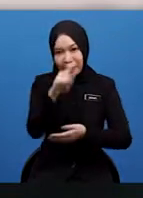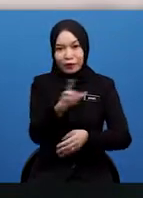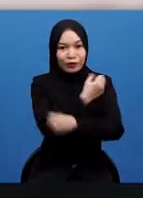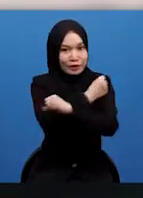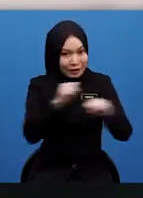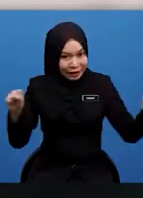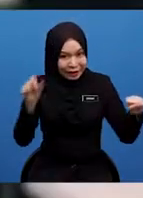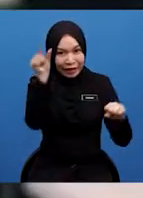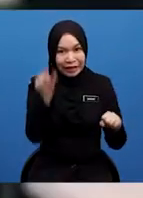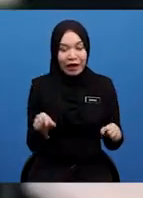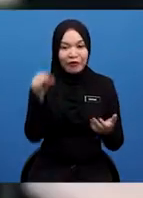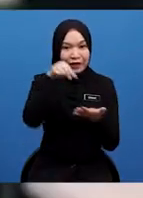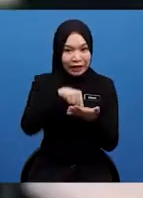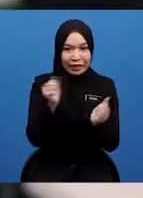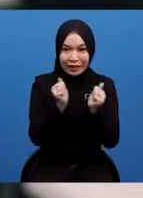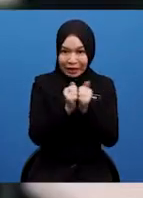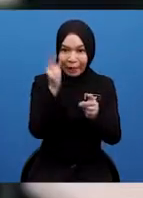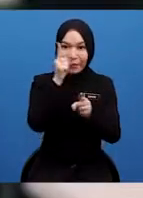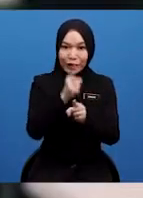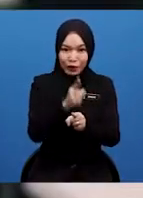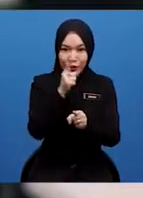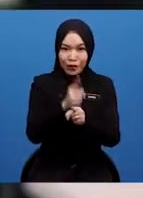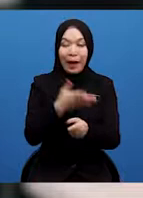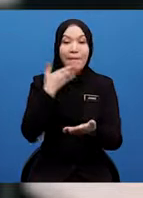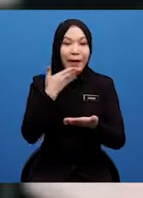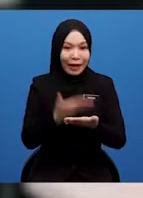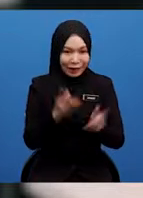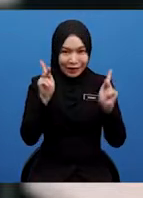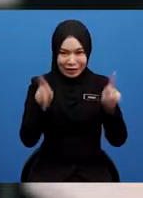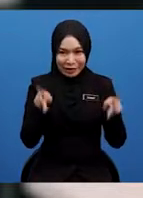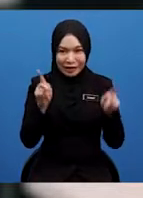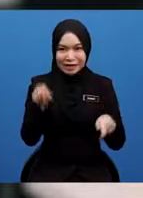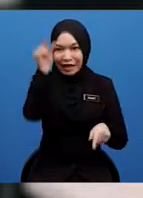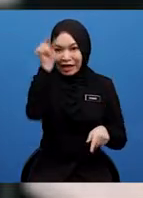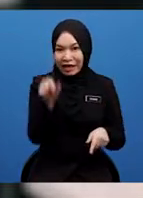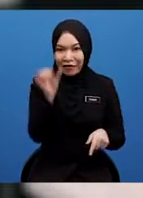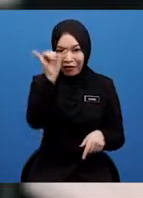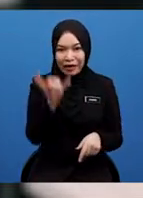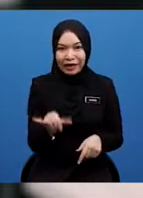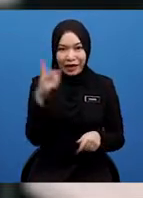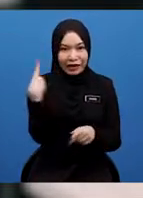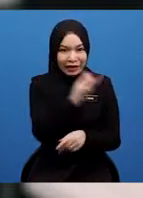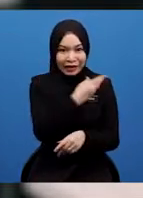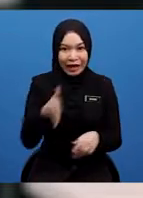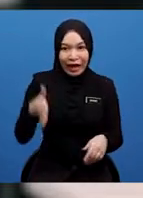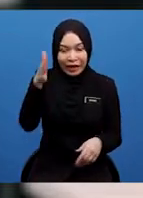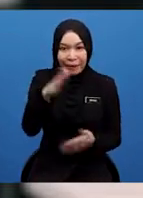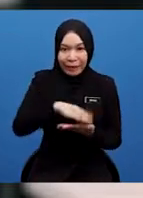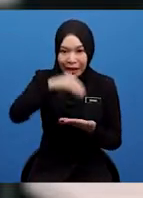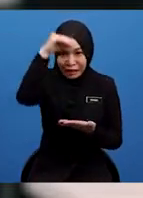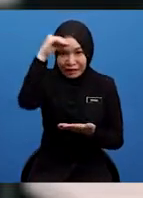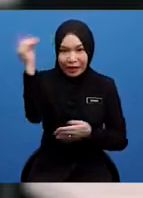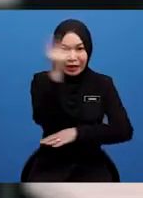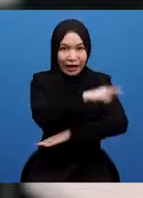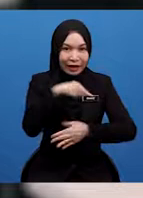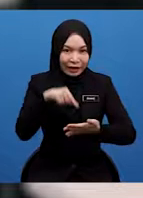dengan betul. Baik pelajar-pelajar, graf yang kita akan pelajari hari ini adalah